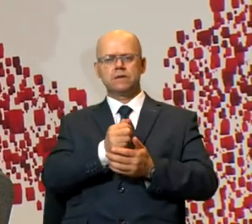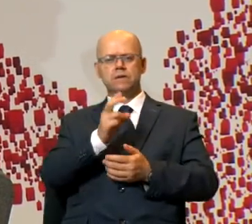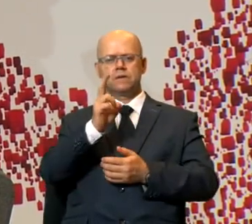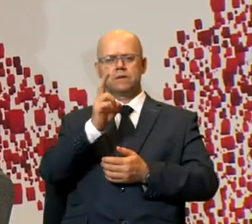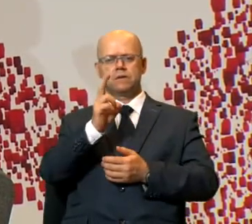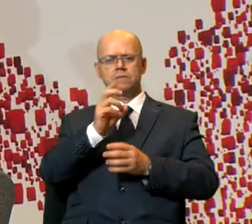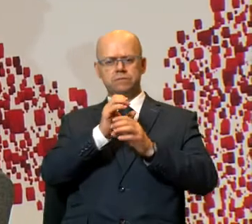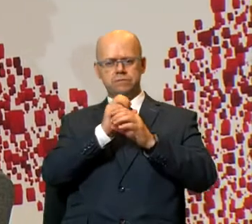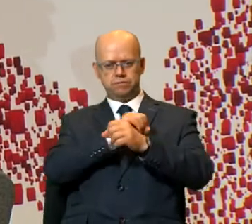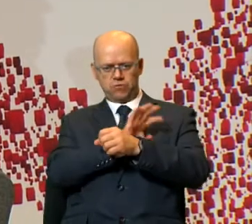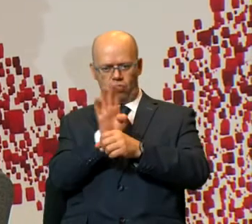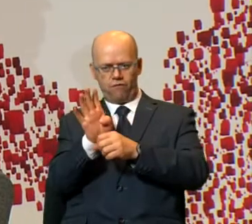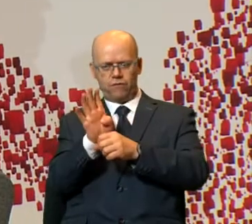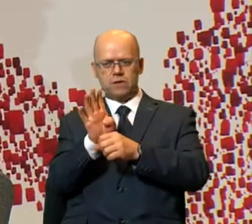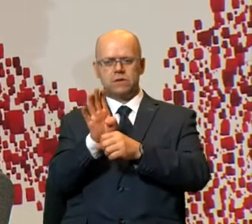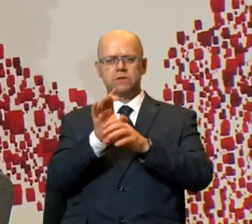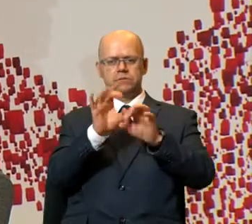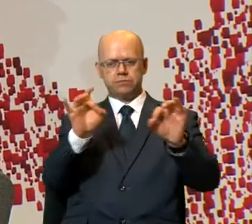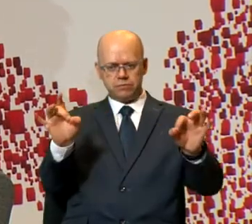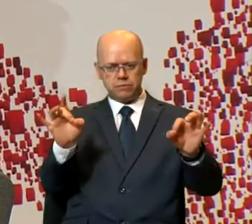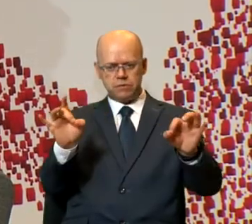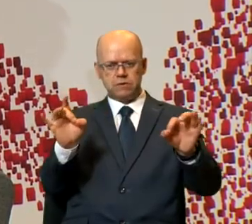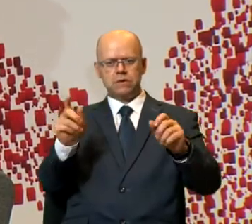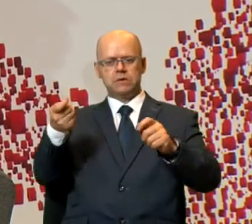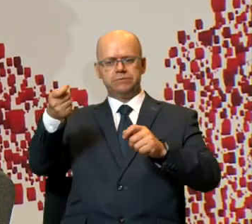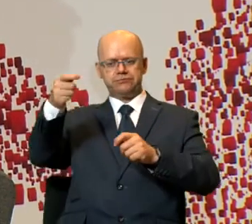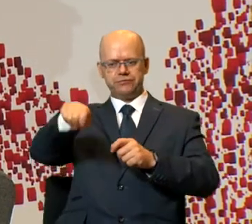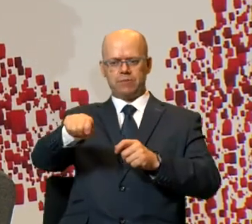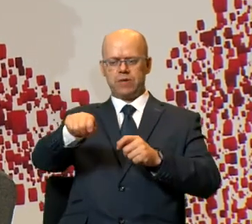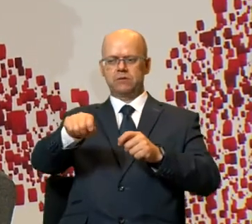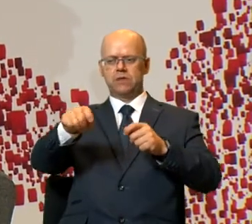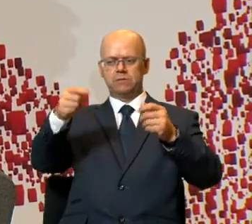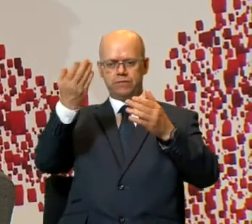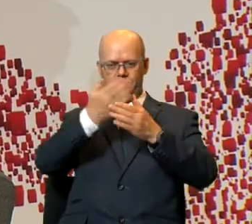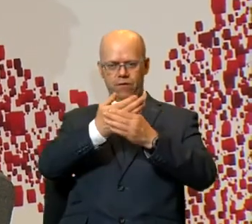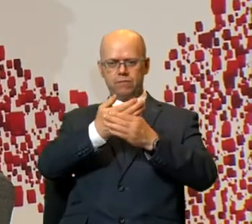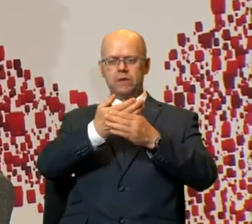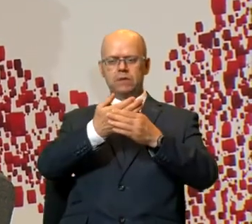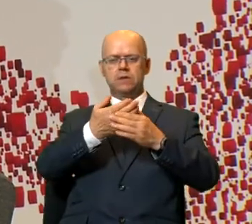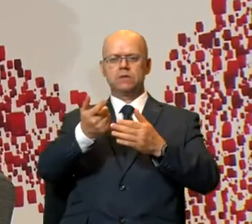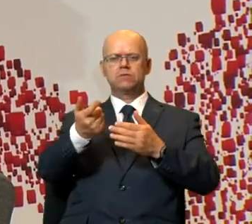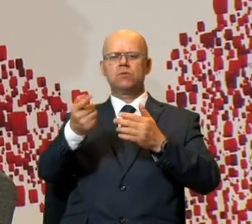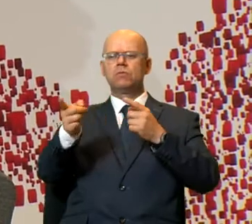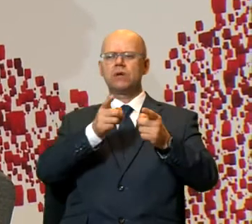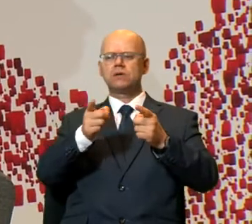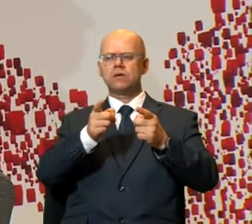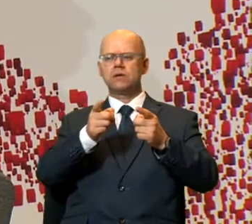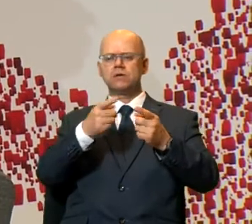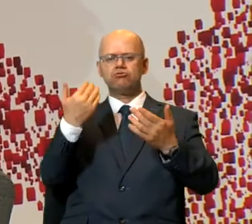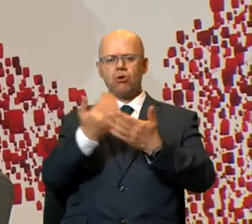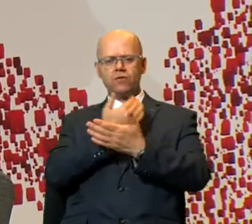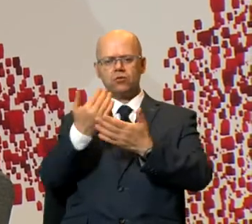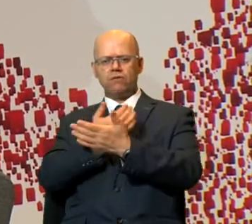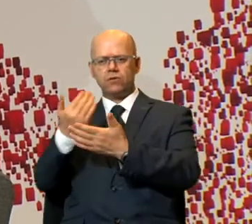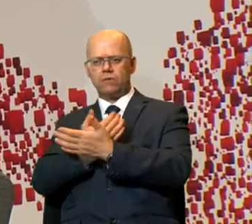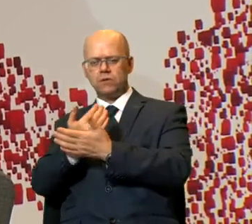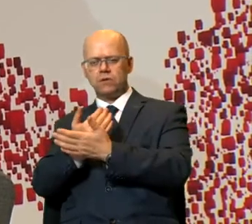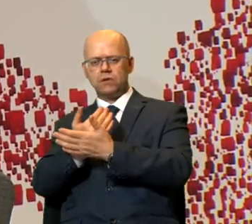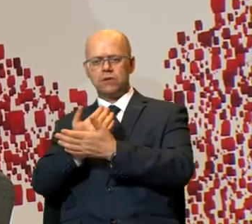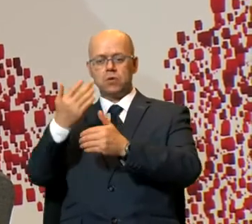problem pandemii i wymuszony lockdown nie jest jednocześnie oznaką tego, że późna nowoczesność ma się już